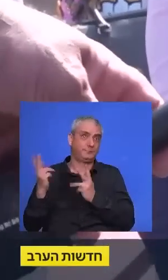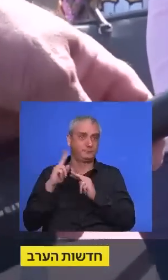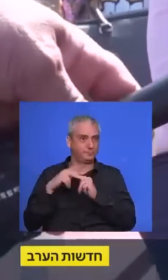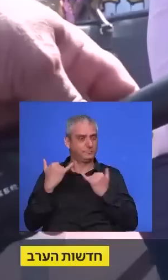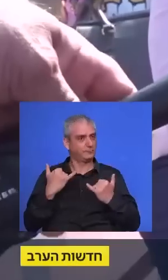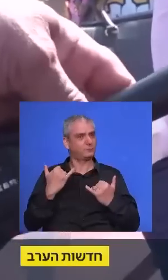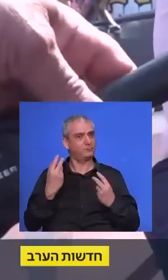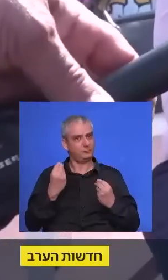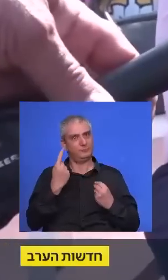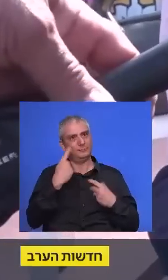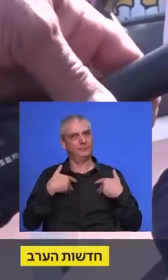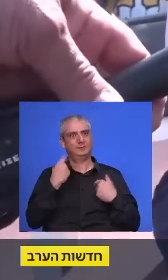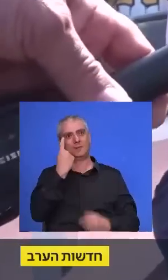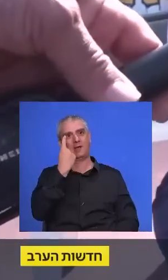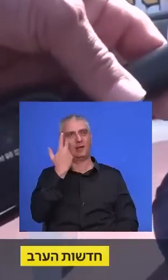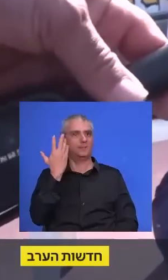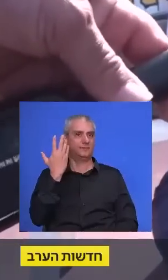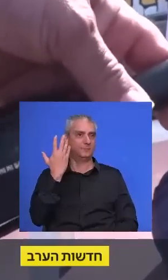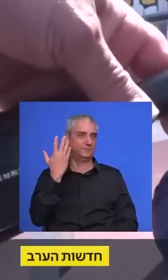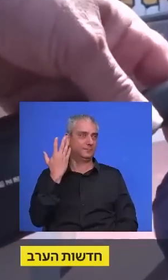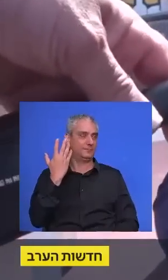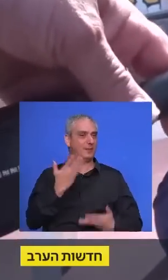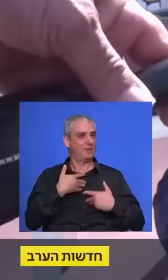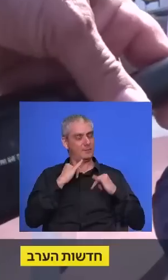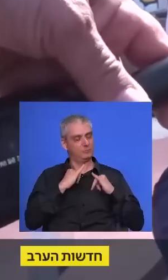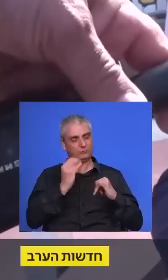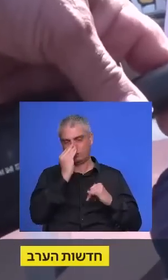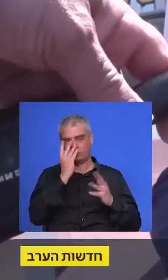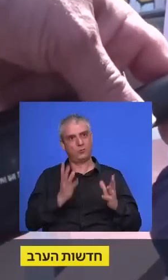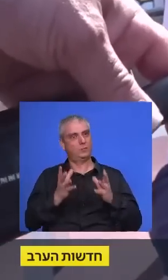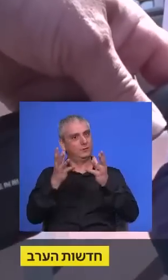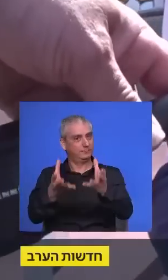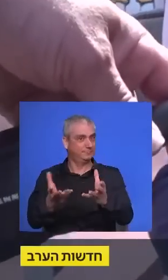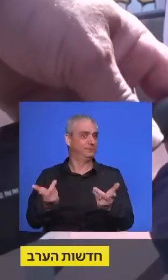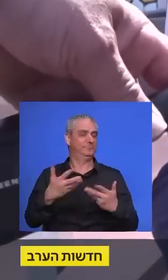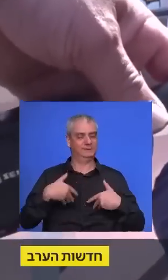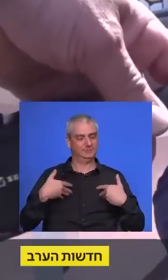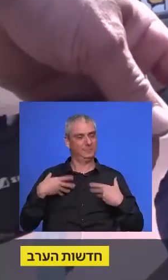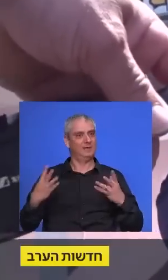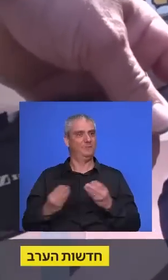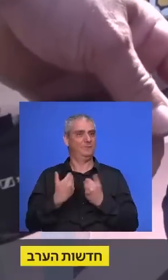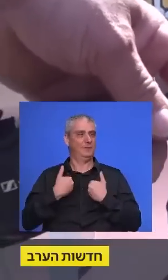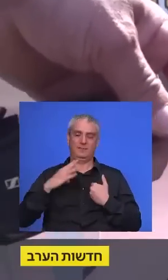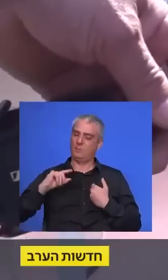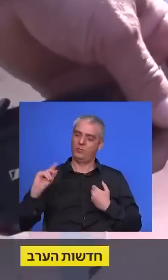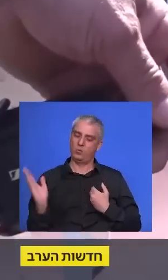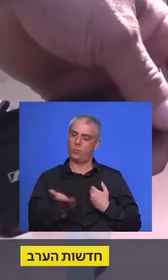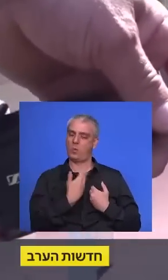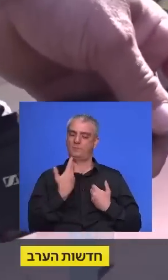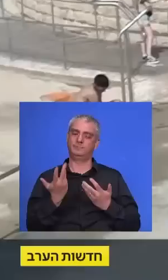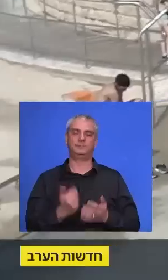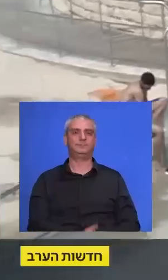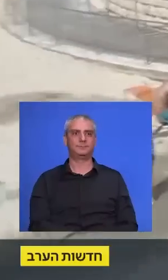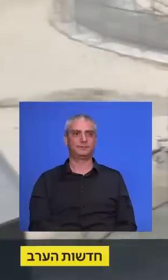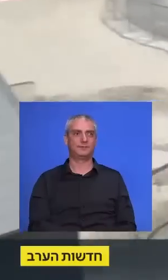יש להם עכשיו משהו משמח אחד, זה לקבל משלוחי מנות ולהיות שמחים ולהיות פה עם